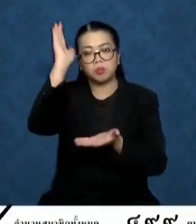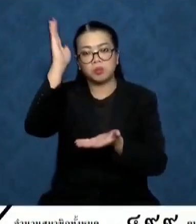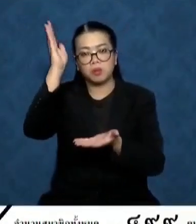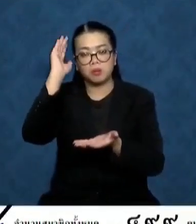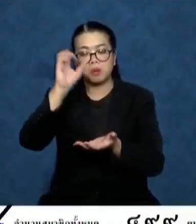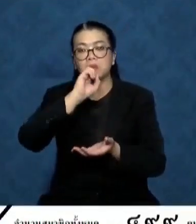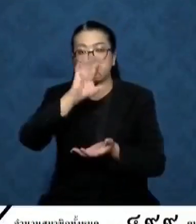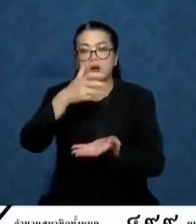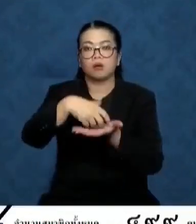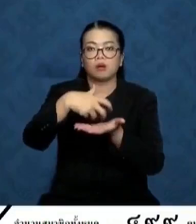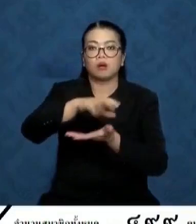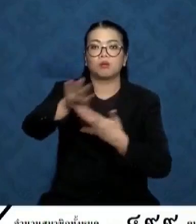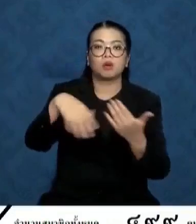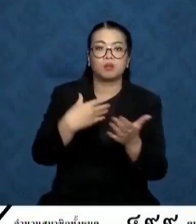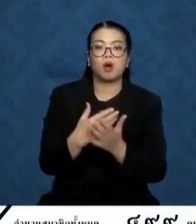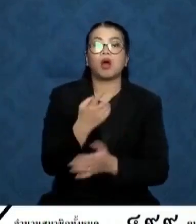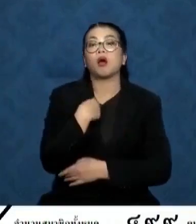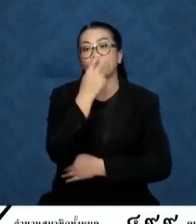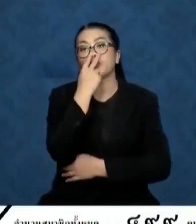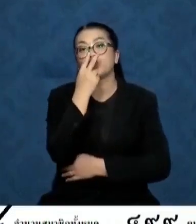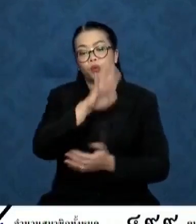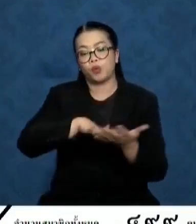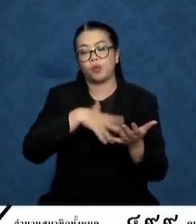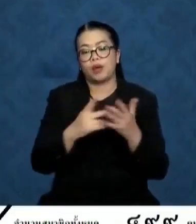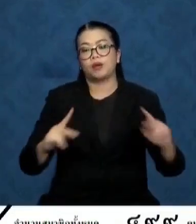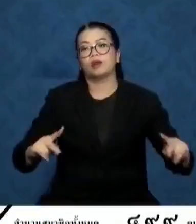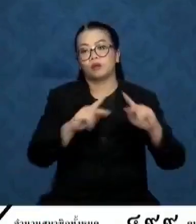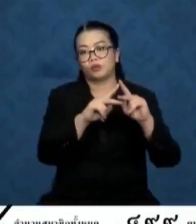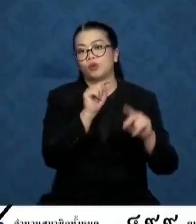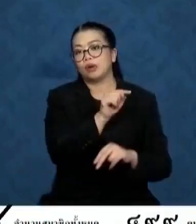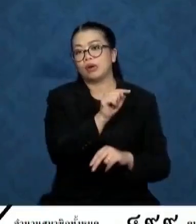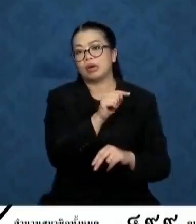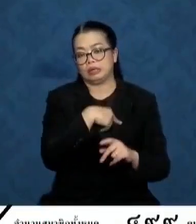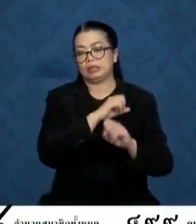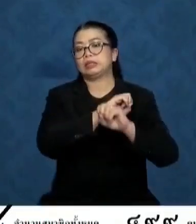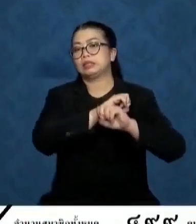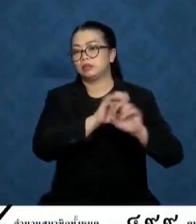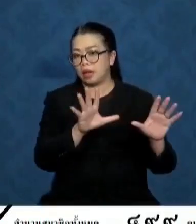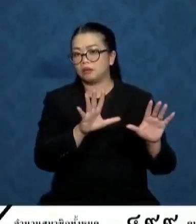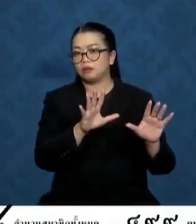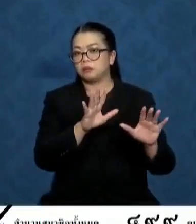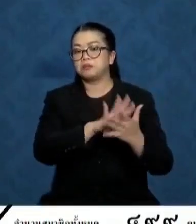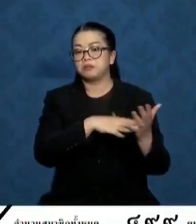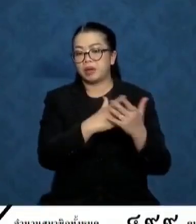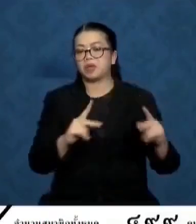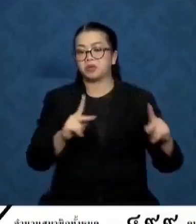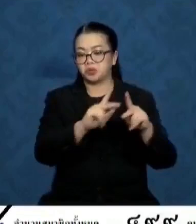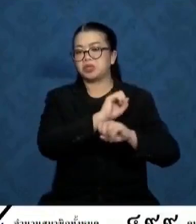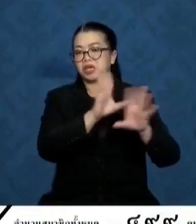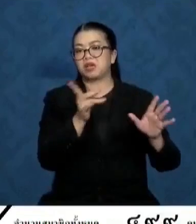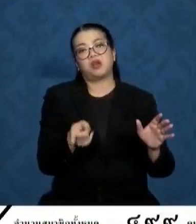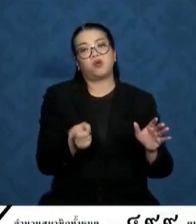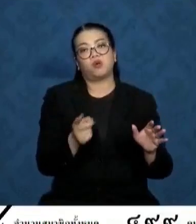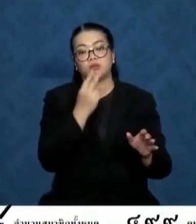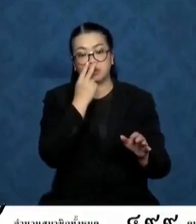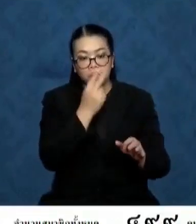เราบอกว่าเดี๋ยวให้ไปดูแผนกระทรวงจะมีความชัดเจนแน่